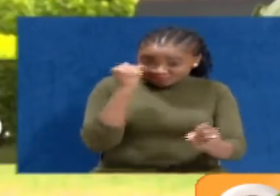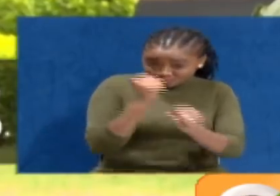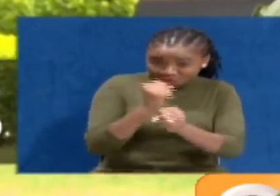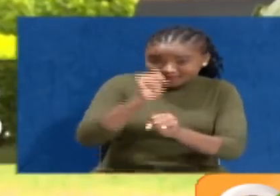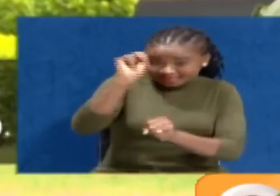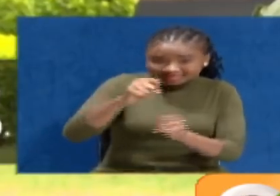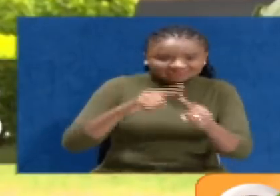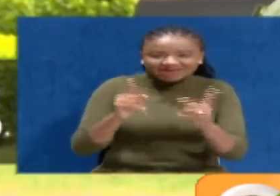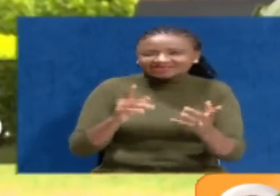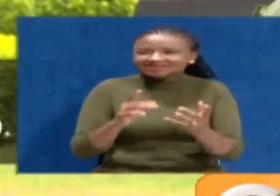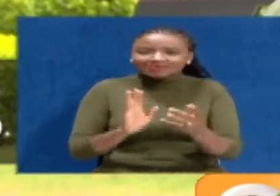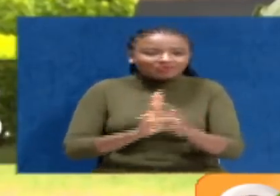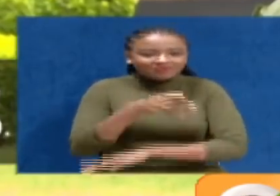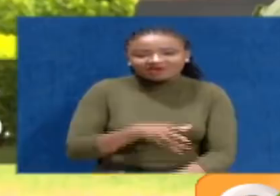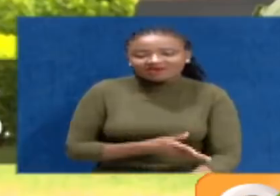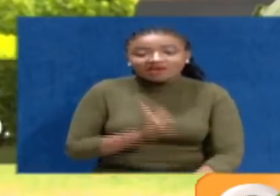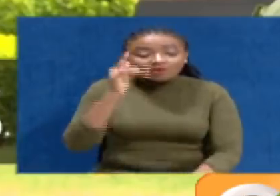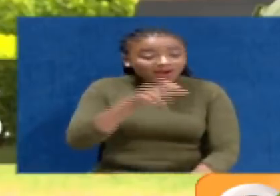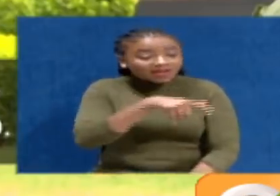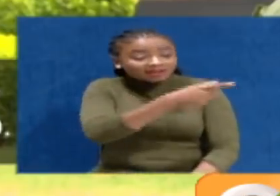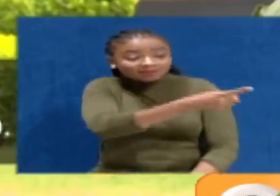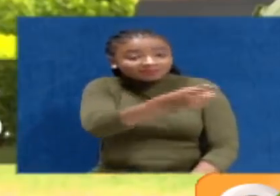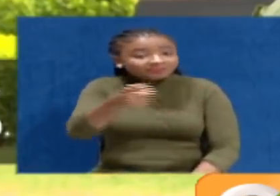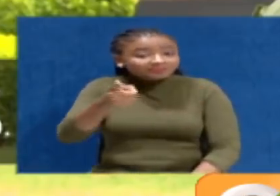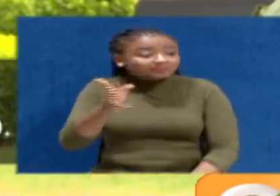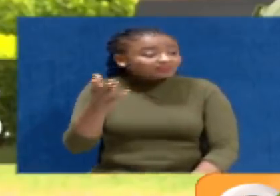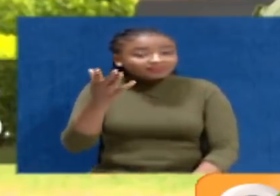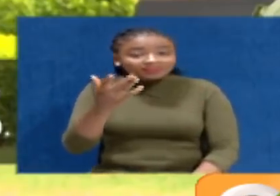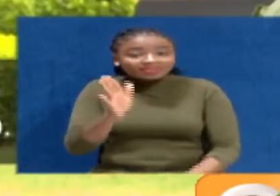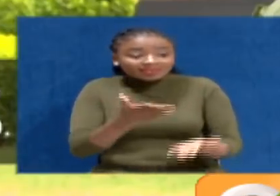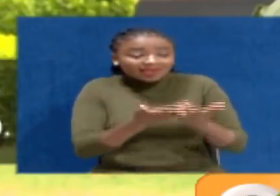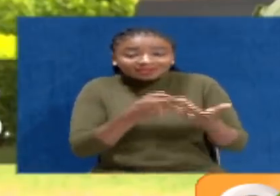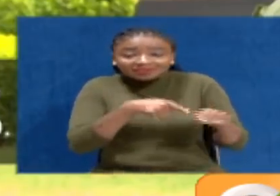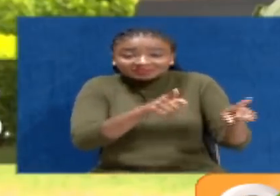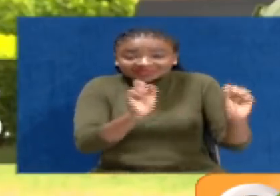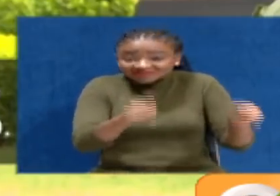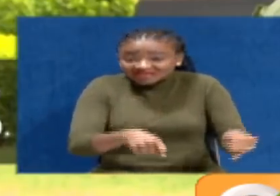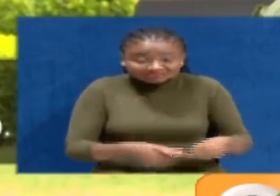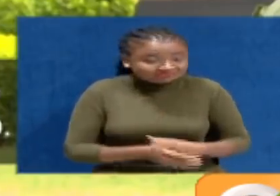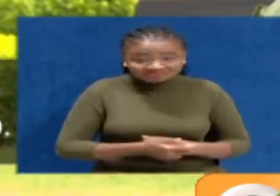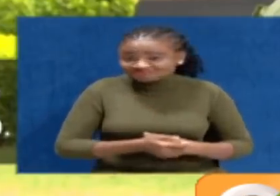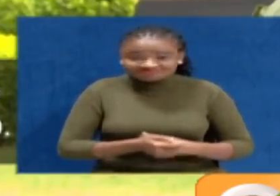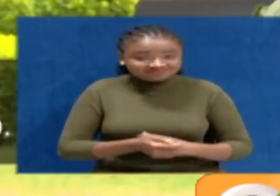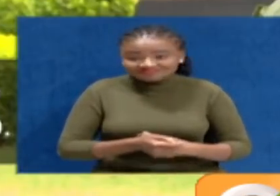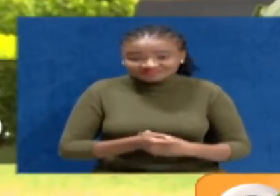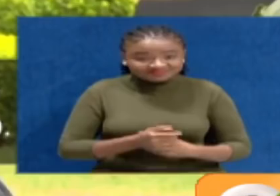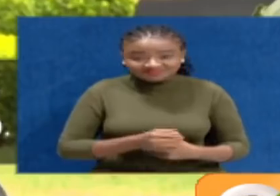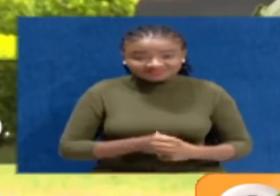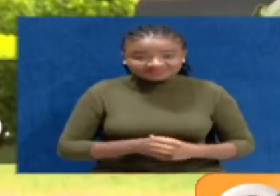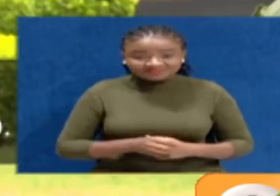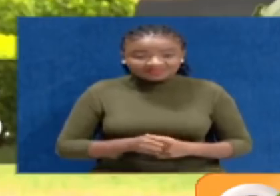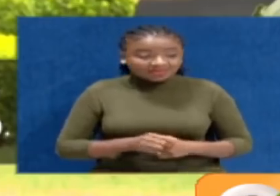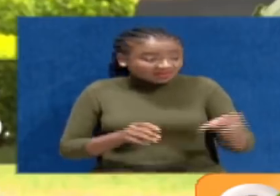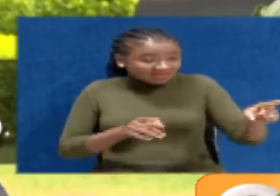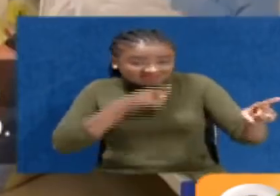maana kama huyu mtu mwenyewe, mnajua wengi wao hawawezi kujisaidia kwa njia yoyote. Na yeye